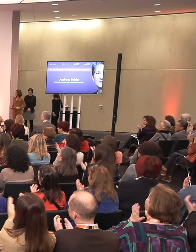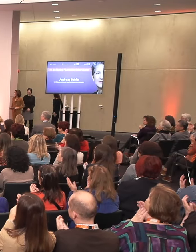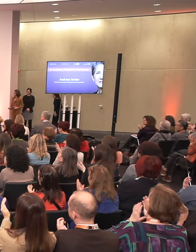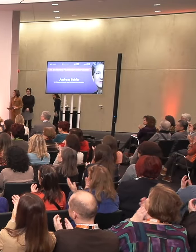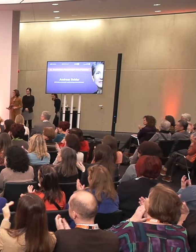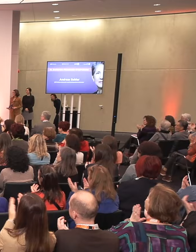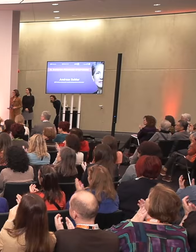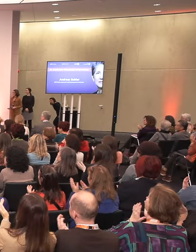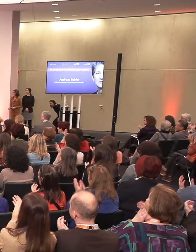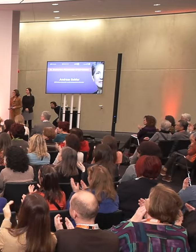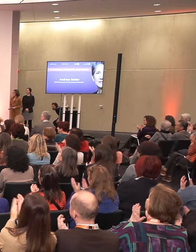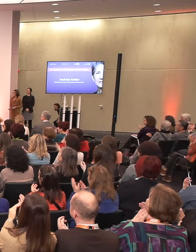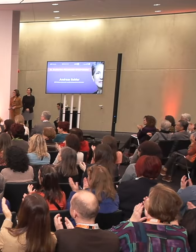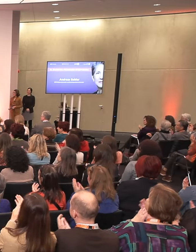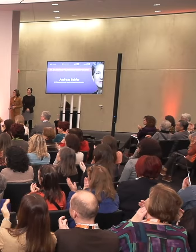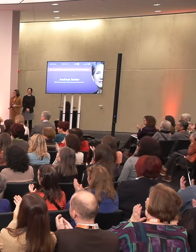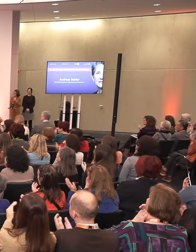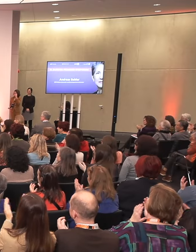Applaus